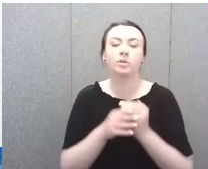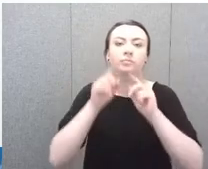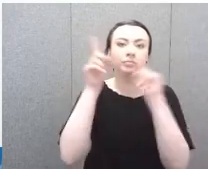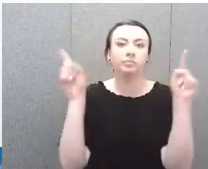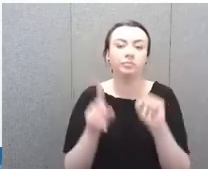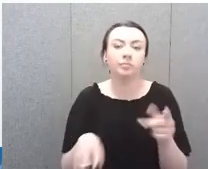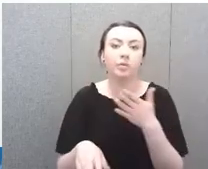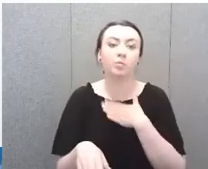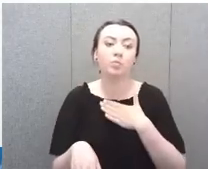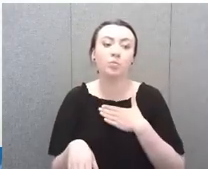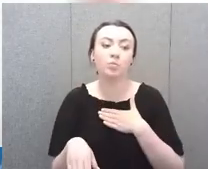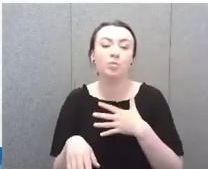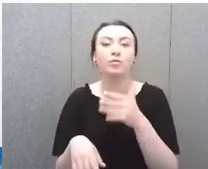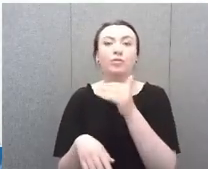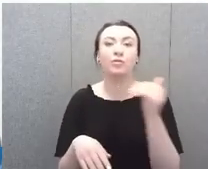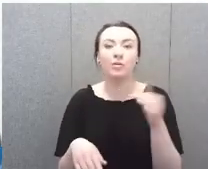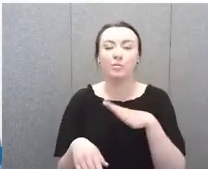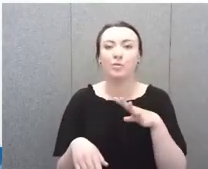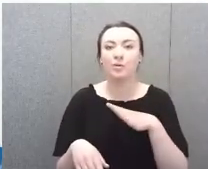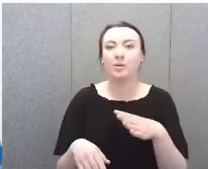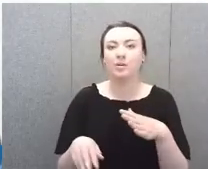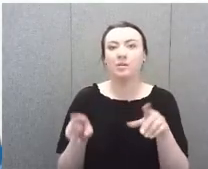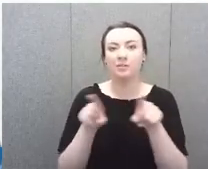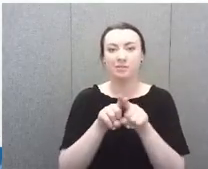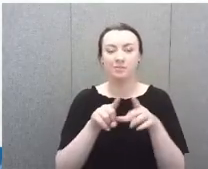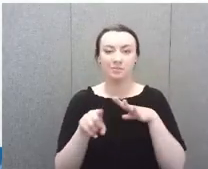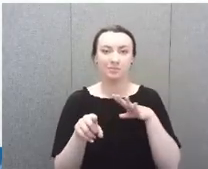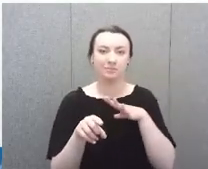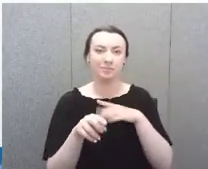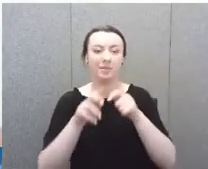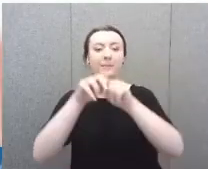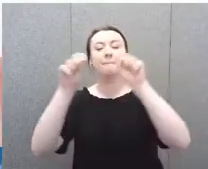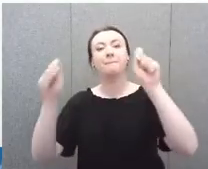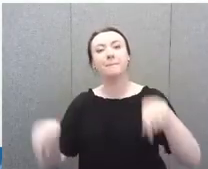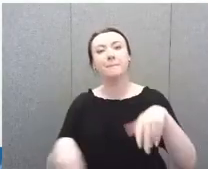И это получилось у нас как бы спонтанно. У нас формат